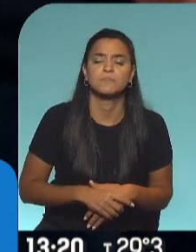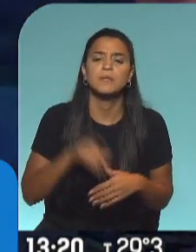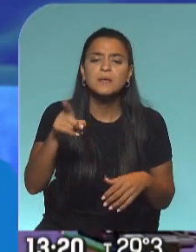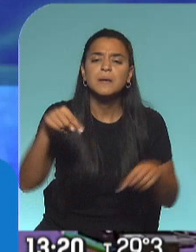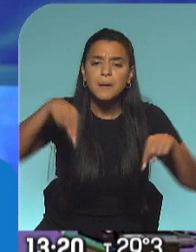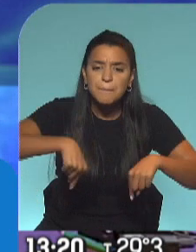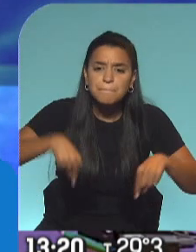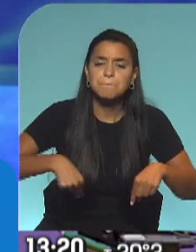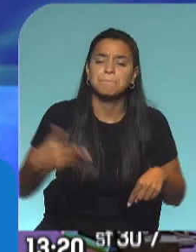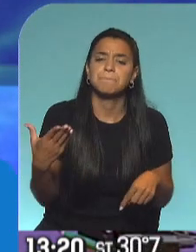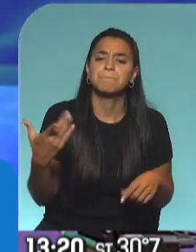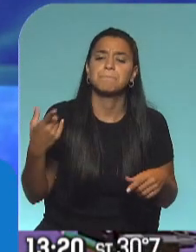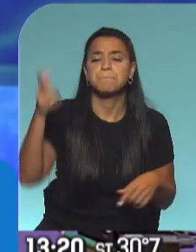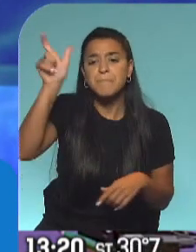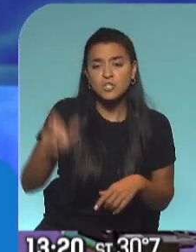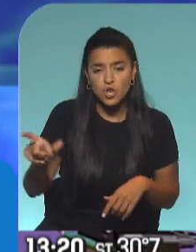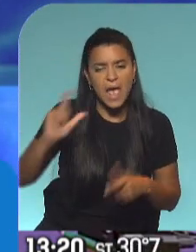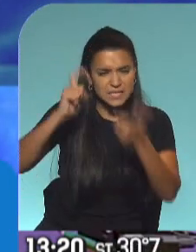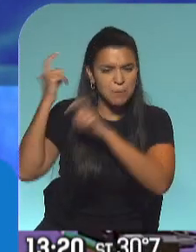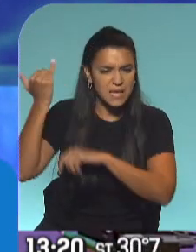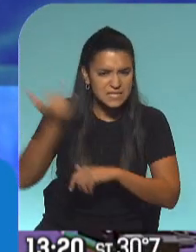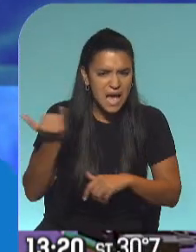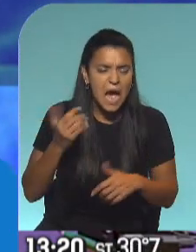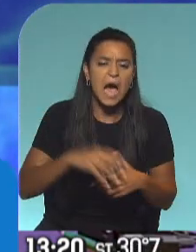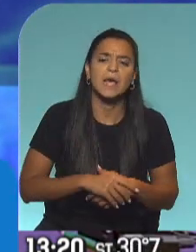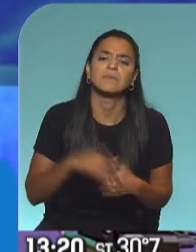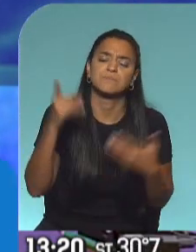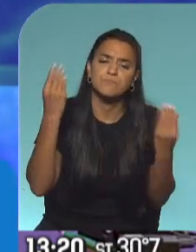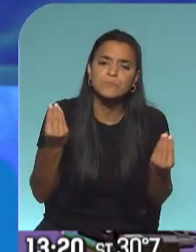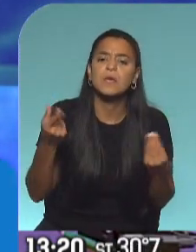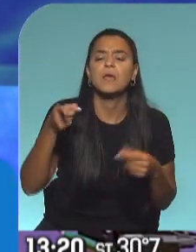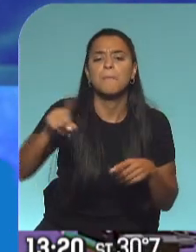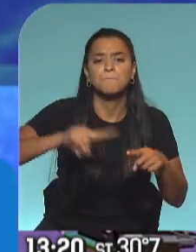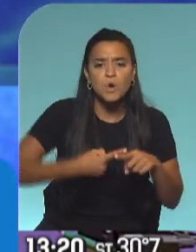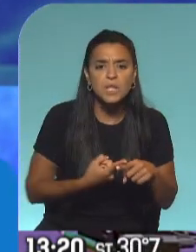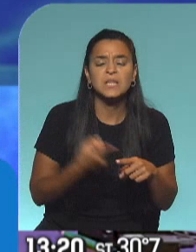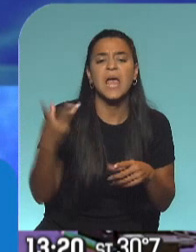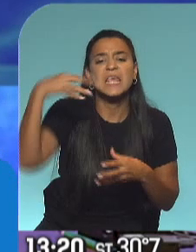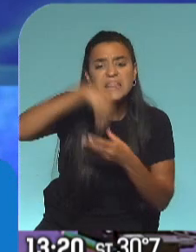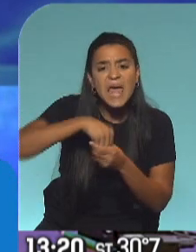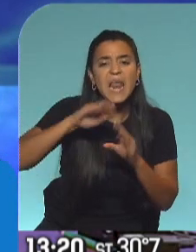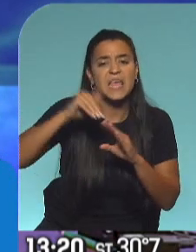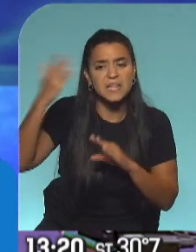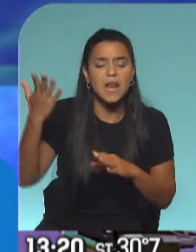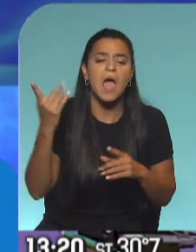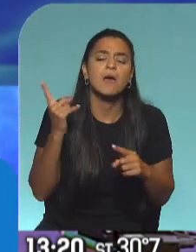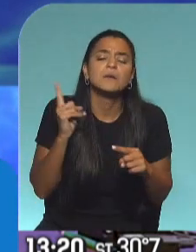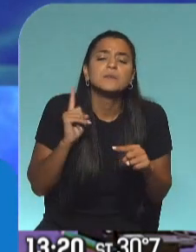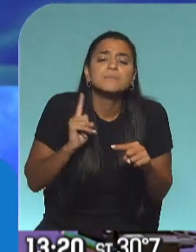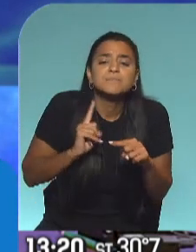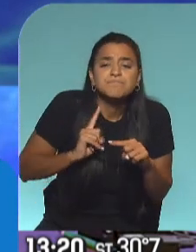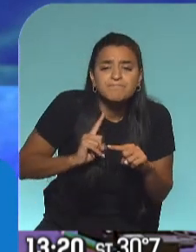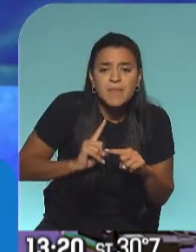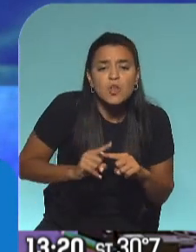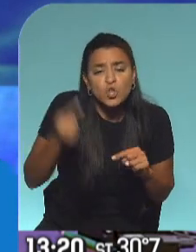поймет, что происходит. Он человек опытный и во внутренней политике, и во внешней политике. И рассчитываем на то,